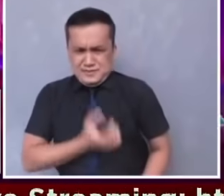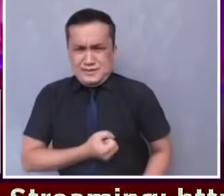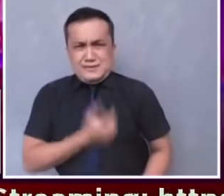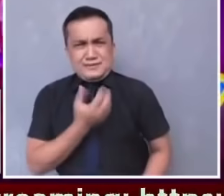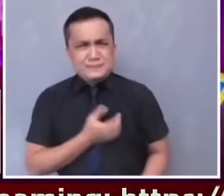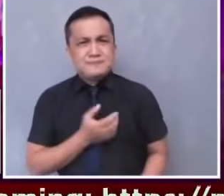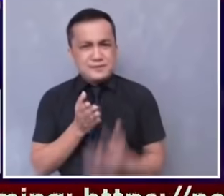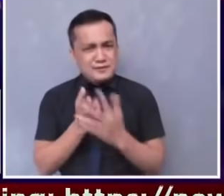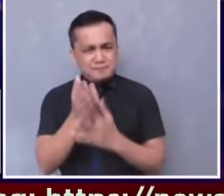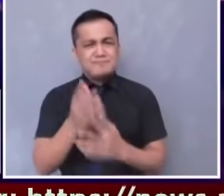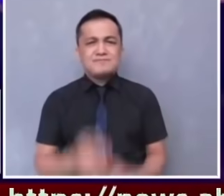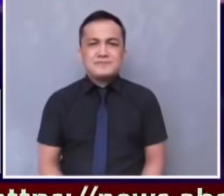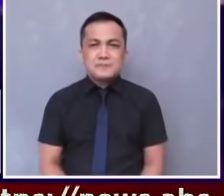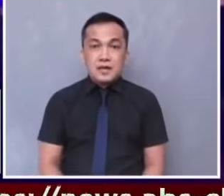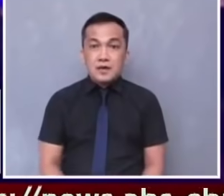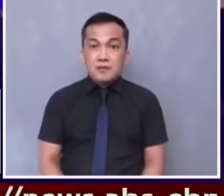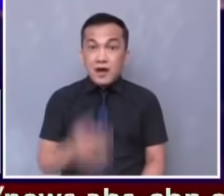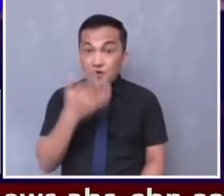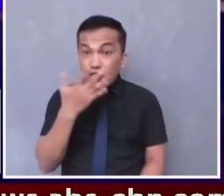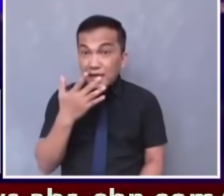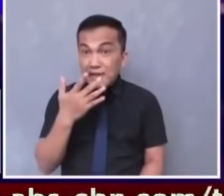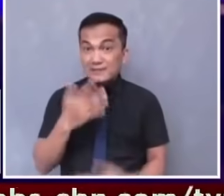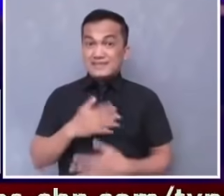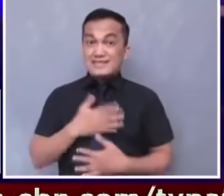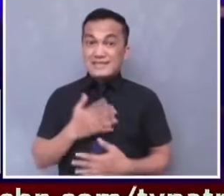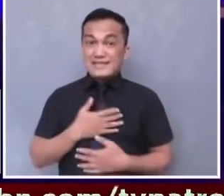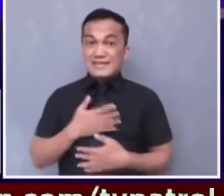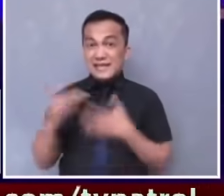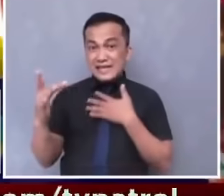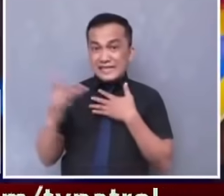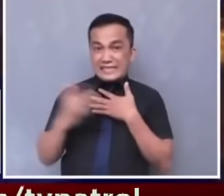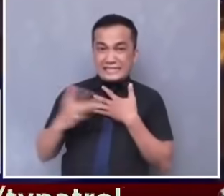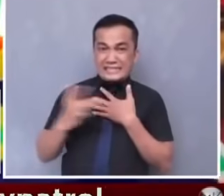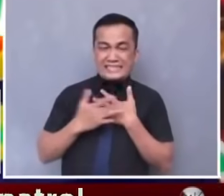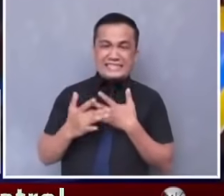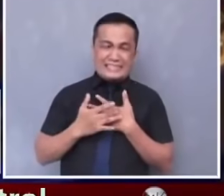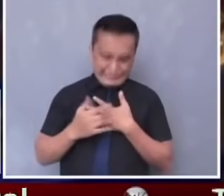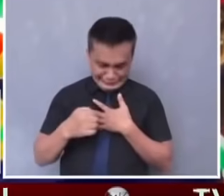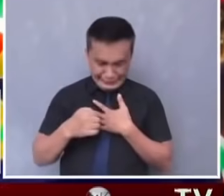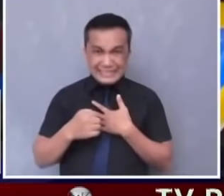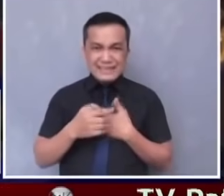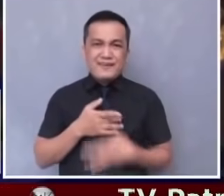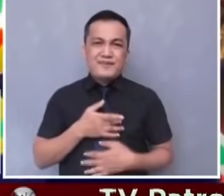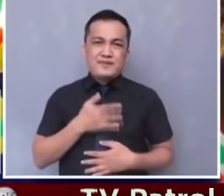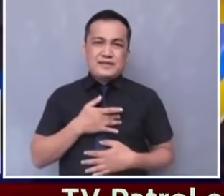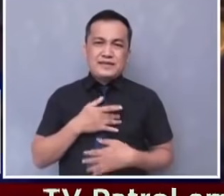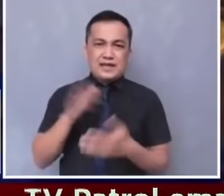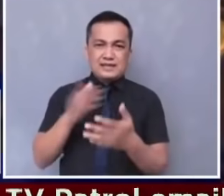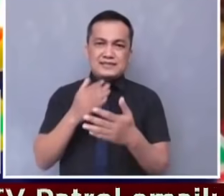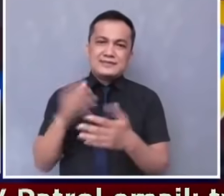Makulay, masaya, nakakaantig sa damdamin ang mga kantang pamasko.